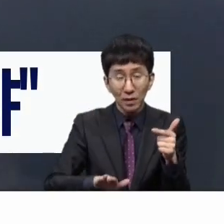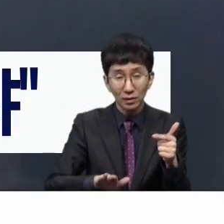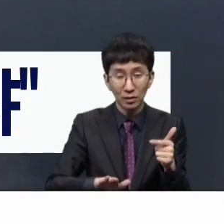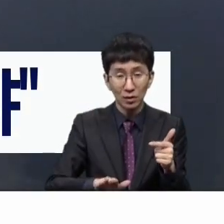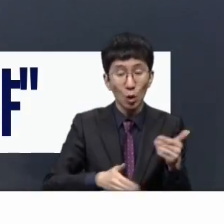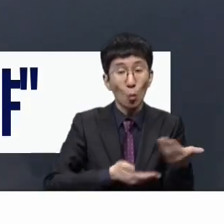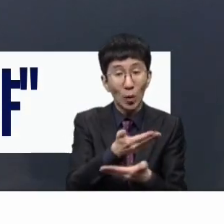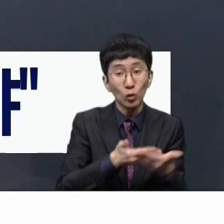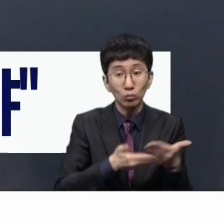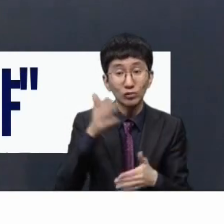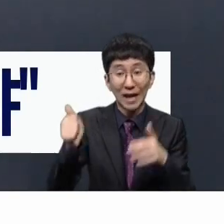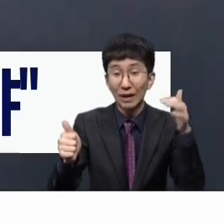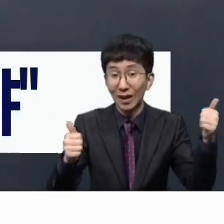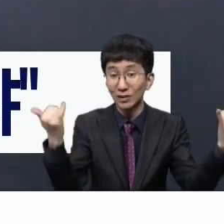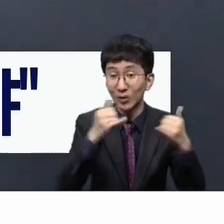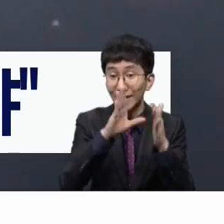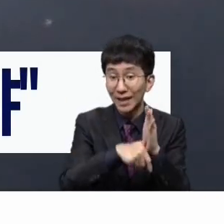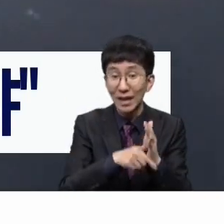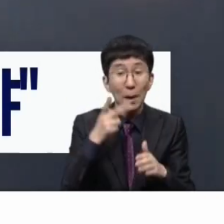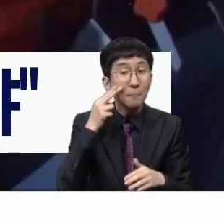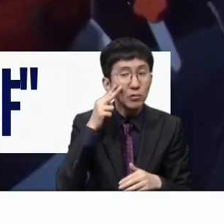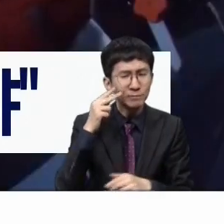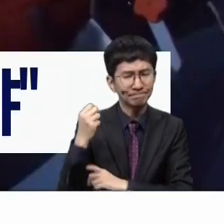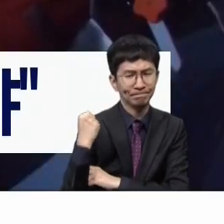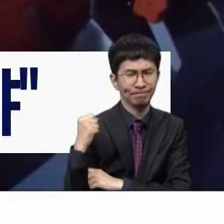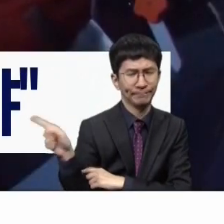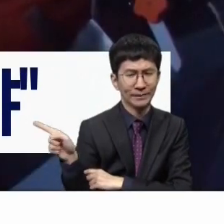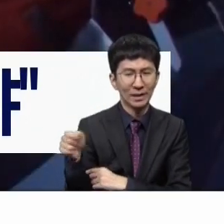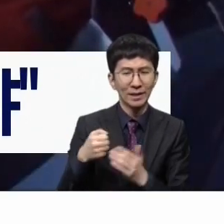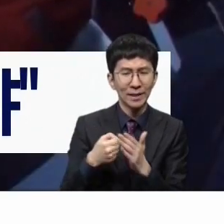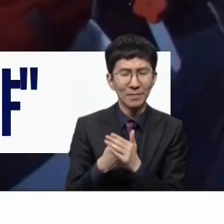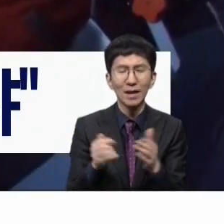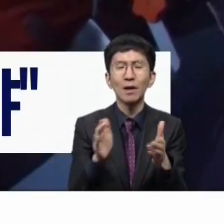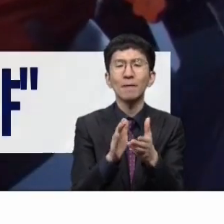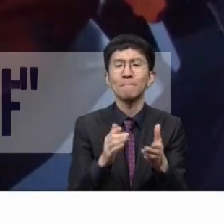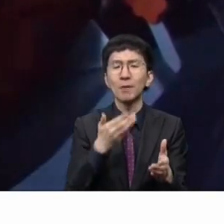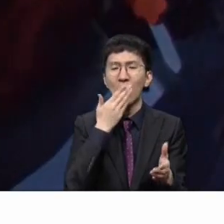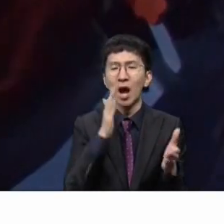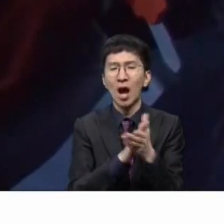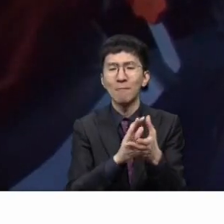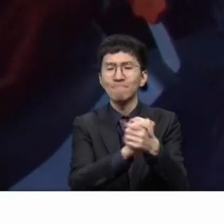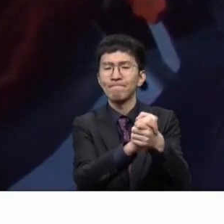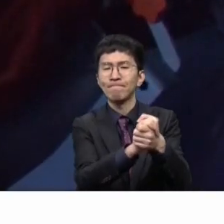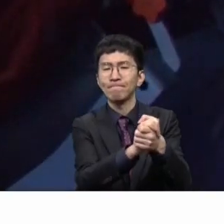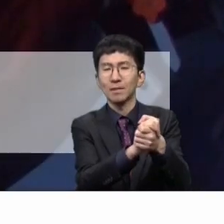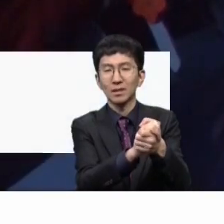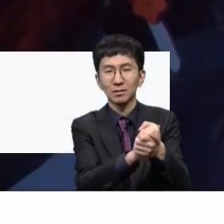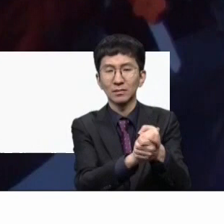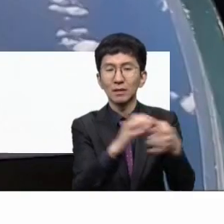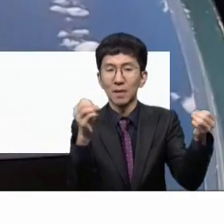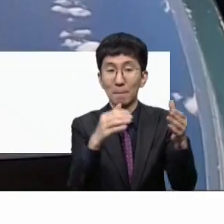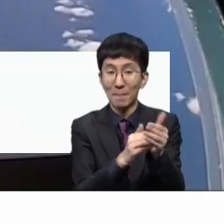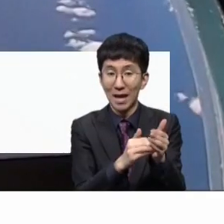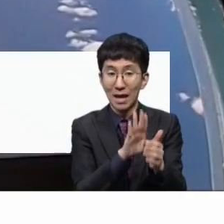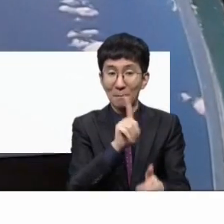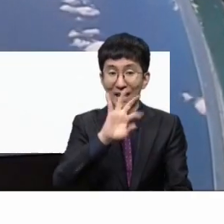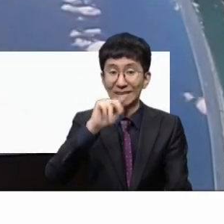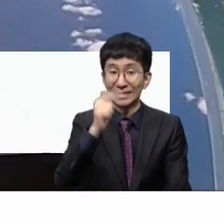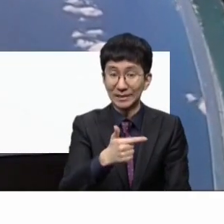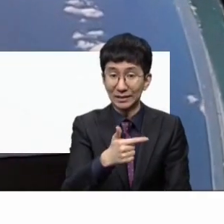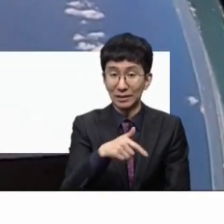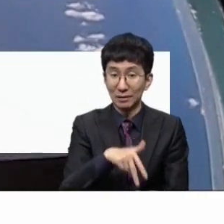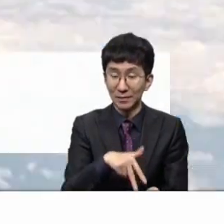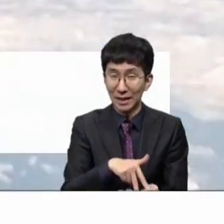외교장관 전화회담에선 미국의 일방주의에 대항해 협력하자고 입을 모았습니다. 바이든 행정부가 강조하고